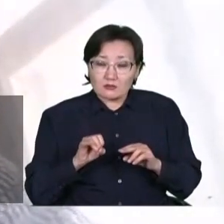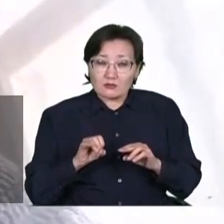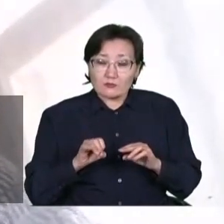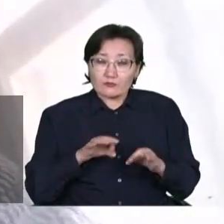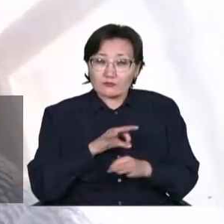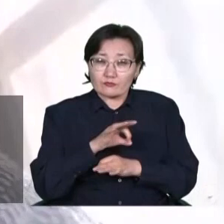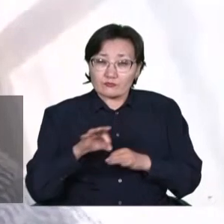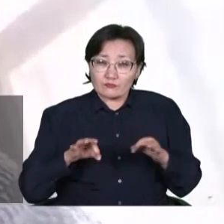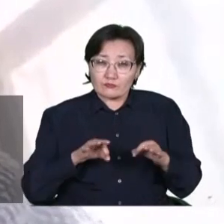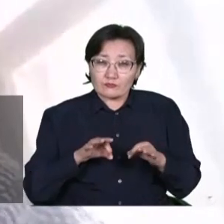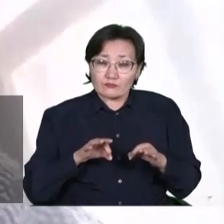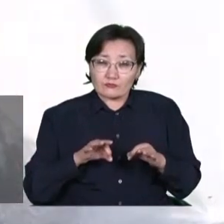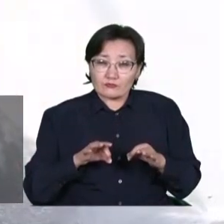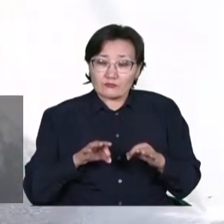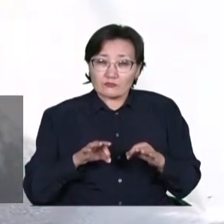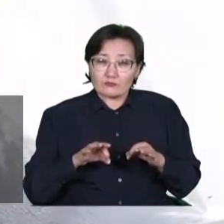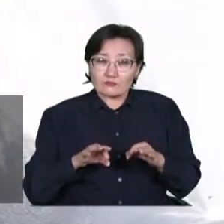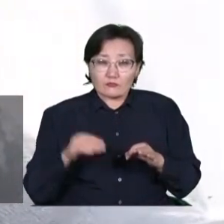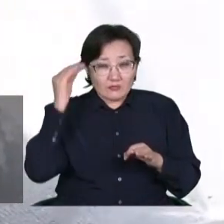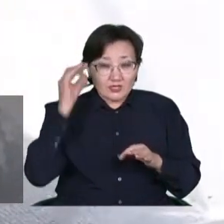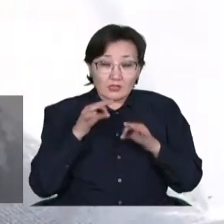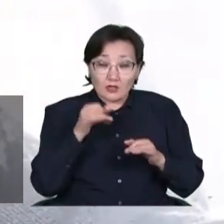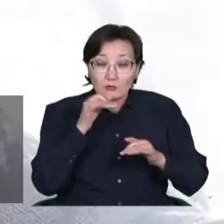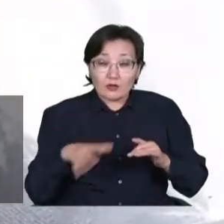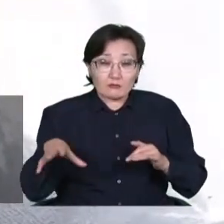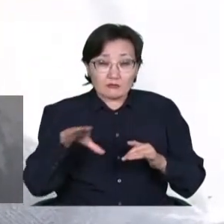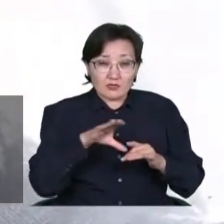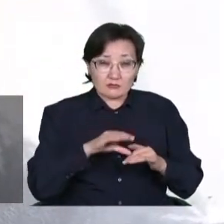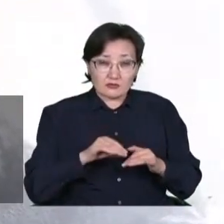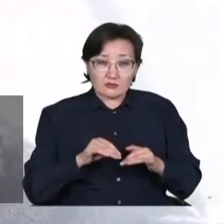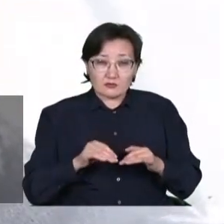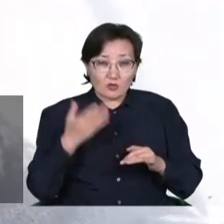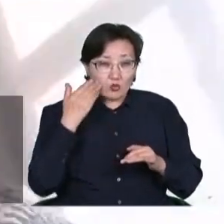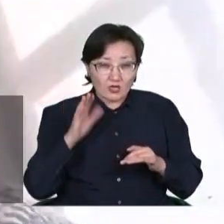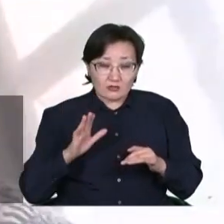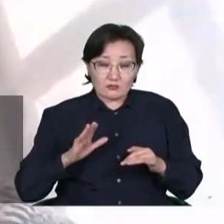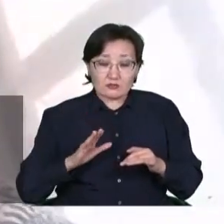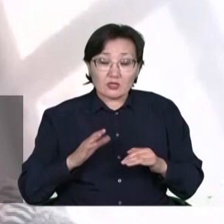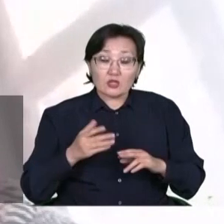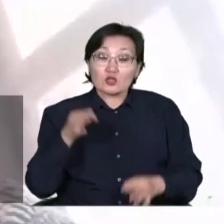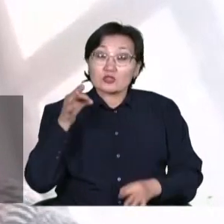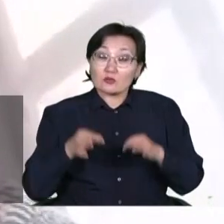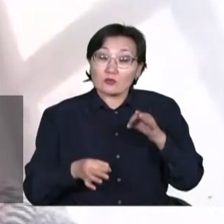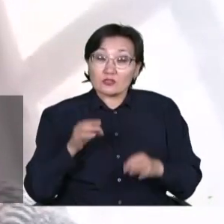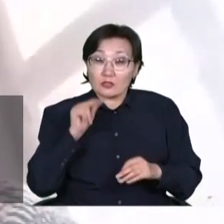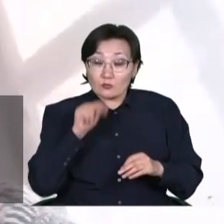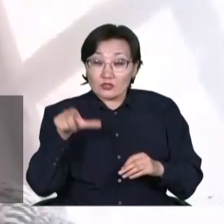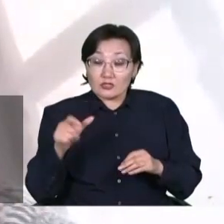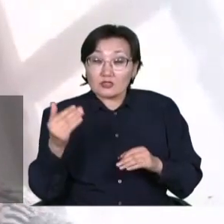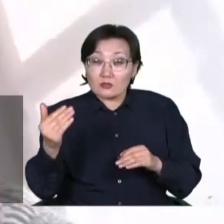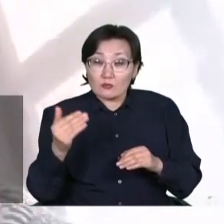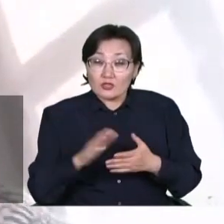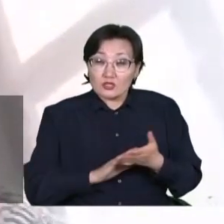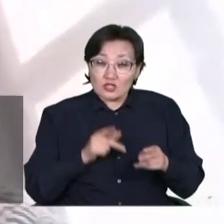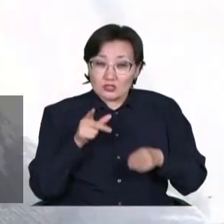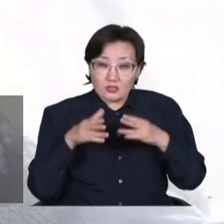артық зат не айта алмаймын. Енді бәрімізге де оңай емес. Сотқа, сотталушыға да ешқандай арыз